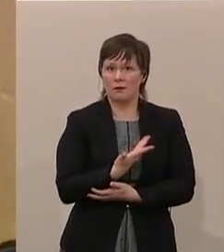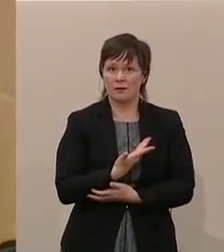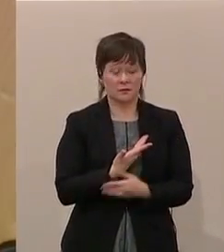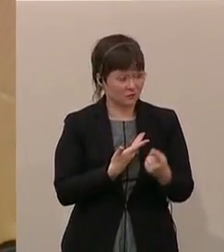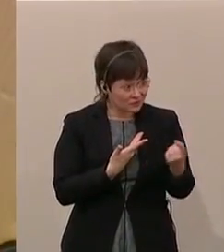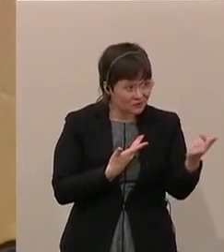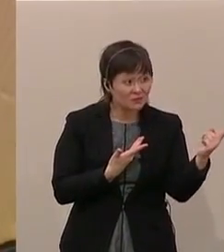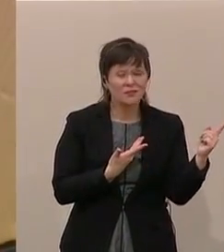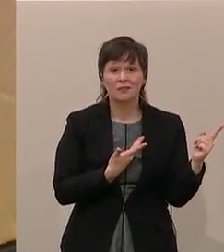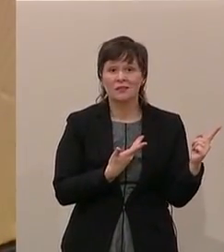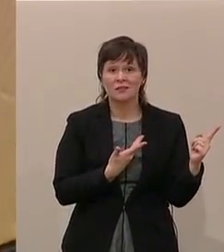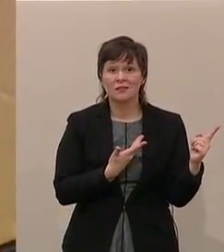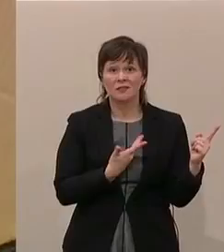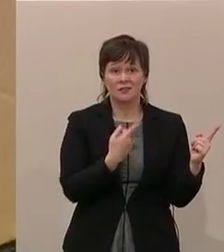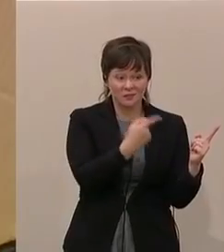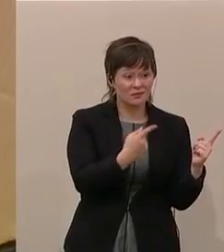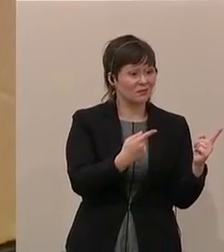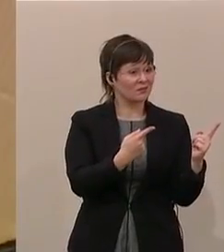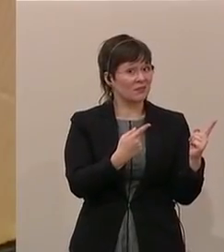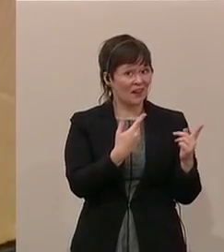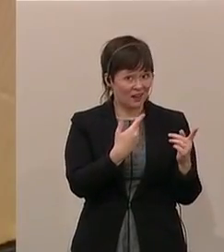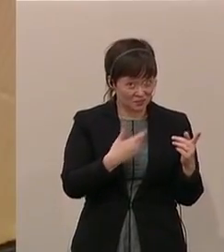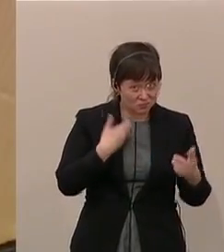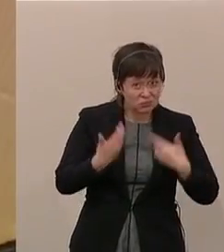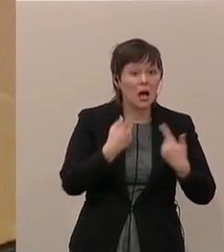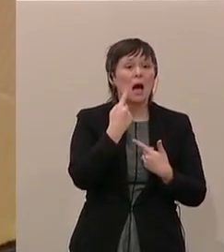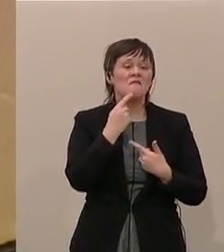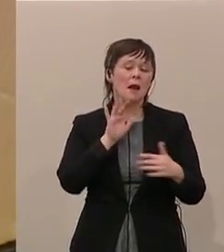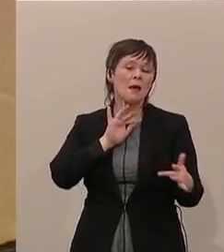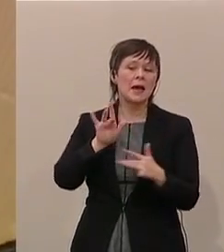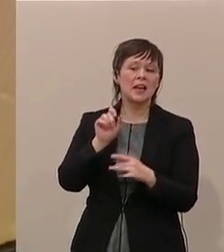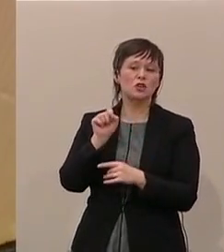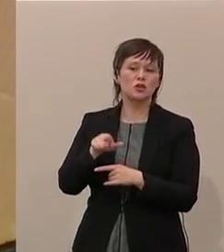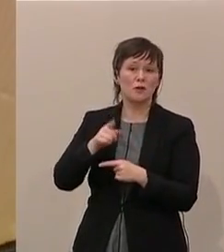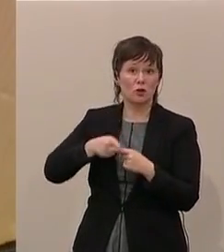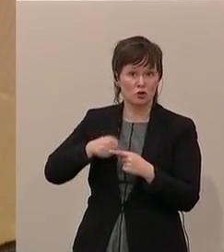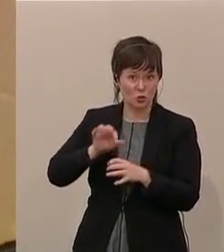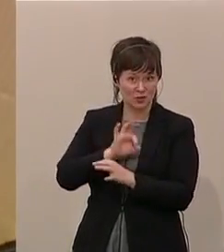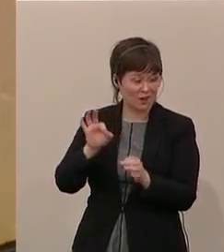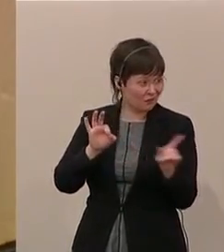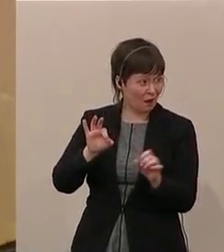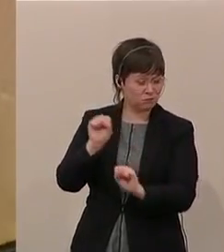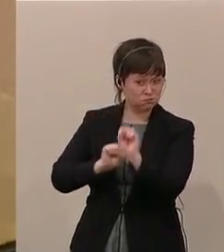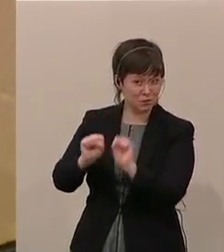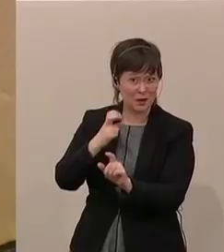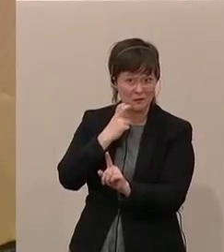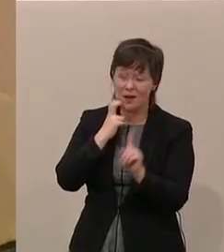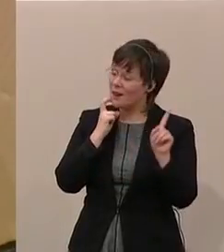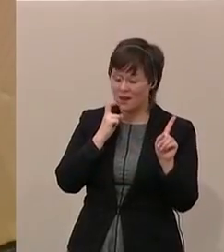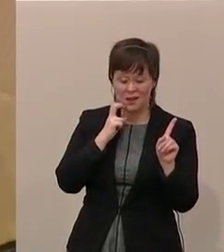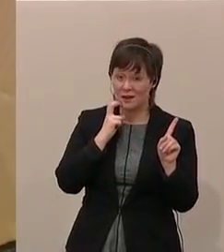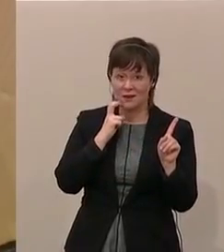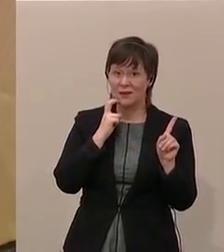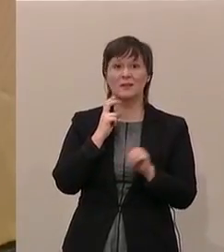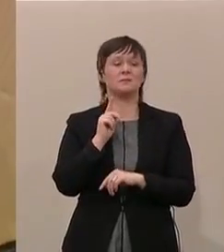so aufgeregt, weil hier das sogenannte 12-Stunden-Tag, der keiner ist, irgendwie eine Verschlechterung wäre.